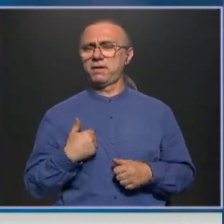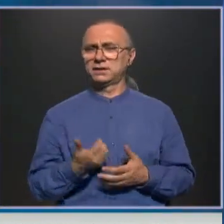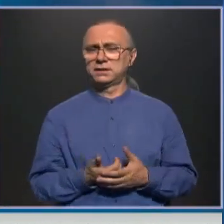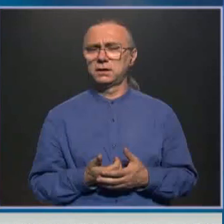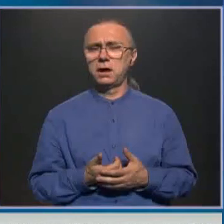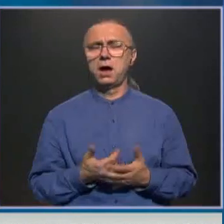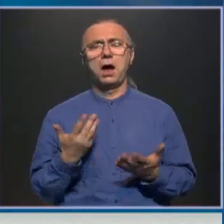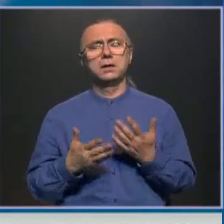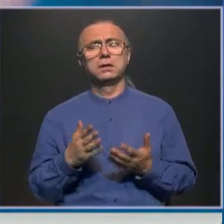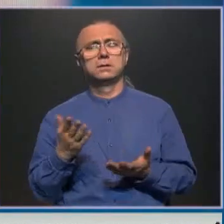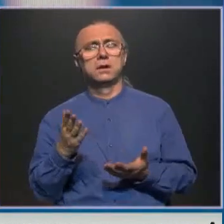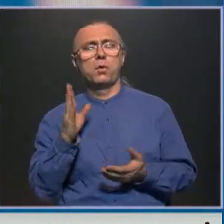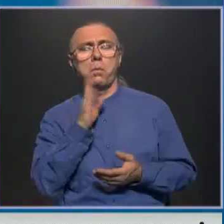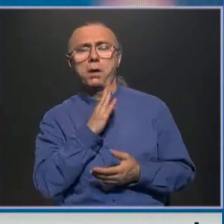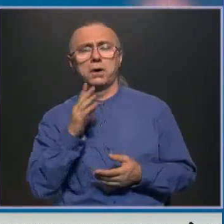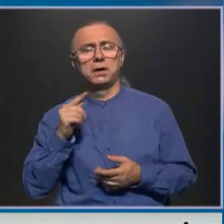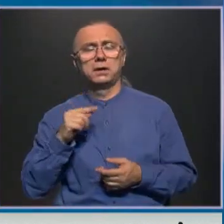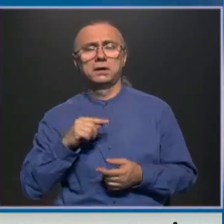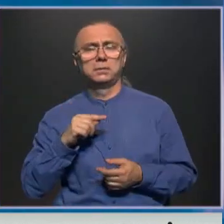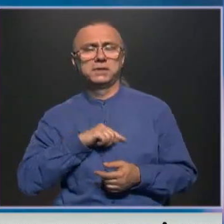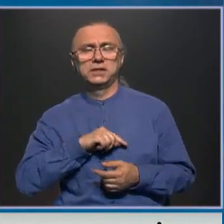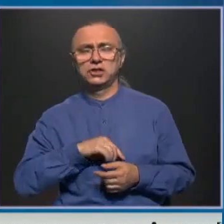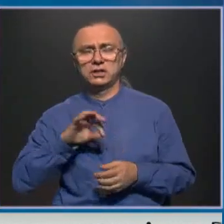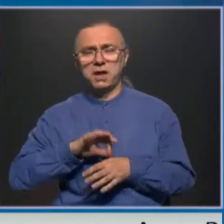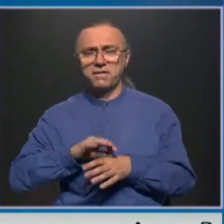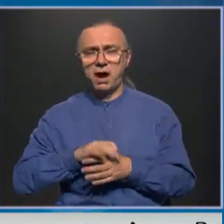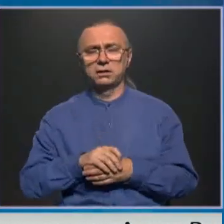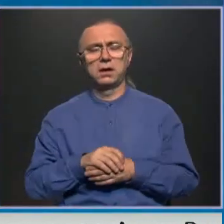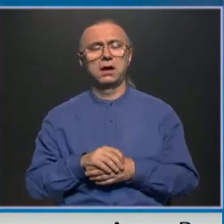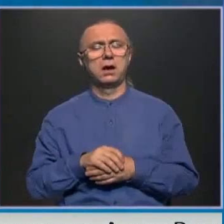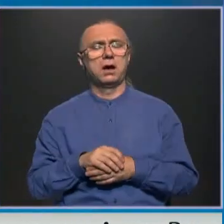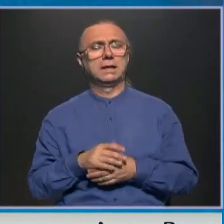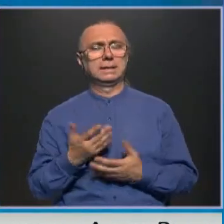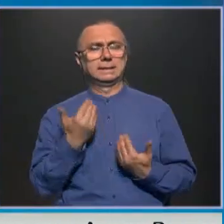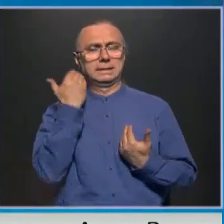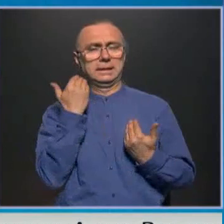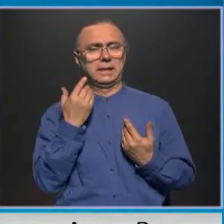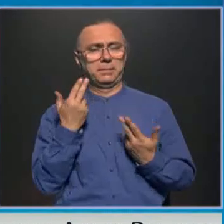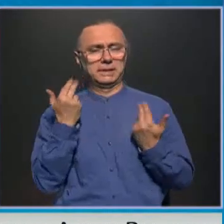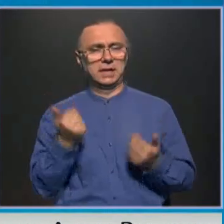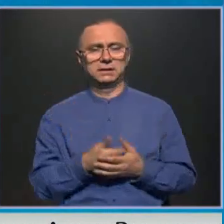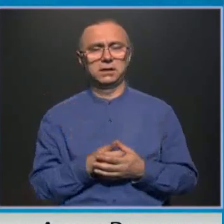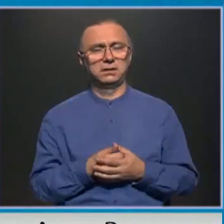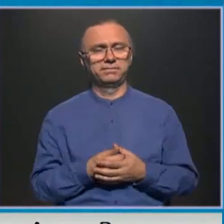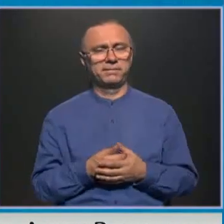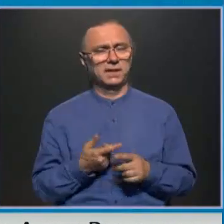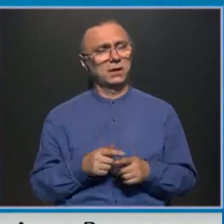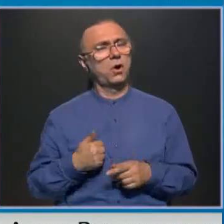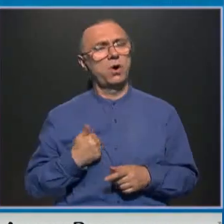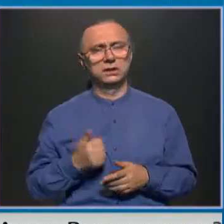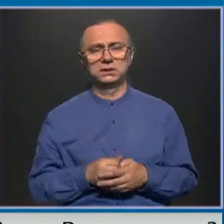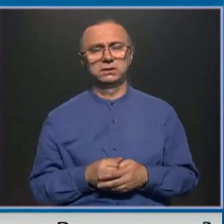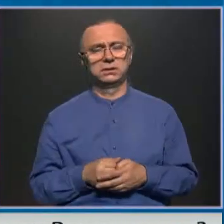и гордость. И в итоге эта гордость мешает любимому человеку помочь, отвести его на прием. У нас, увы, к сожалению, из-за того, что в